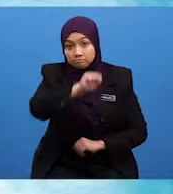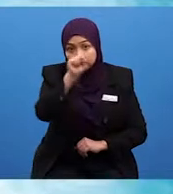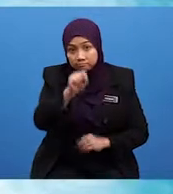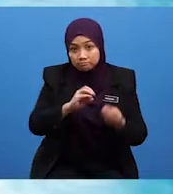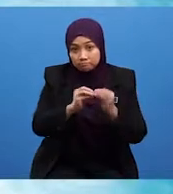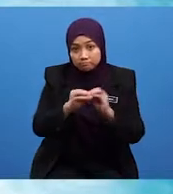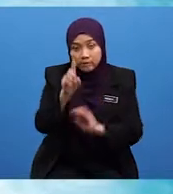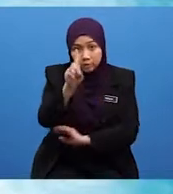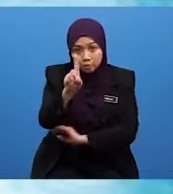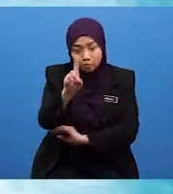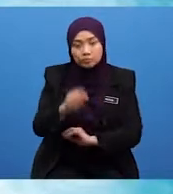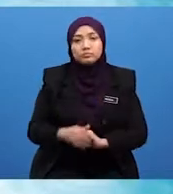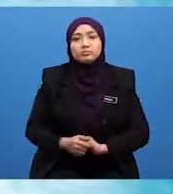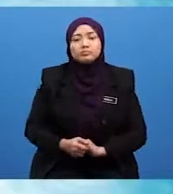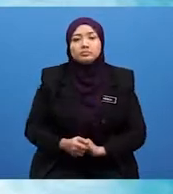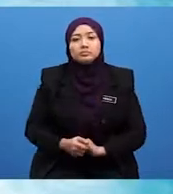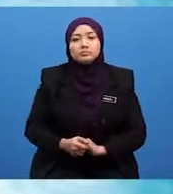Soalan 1.